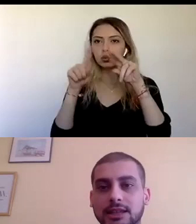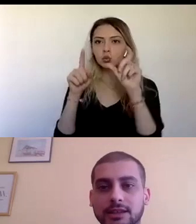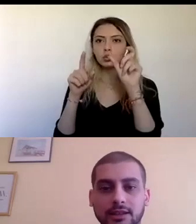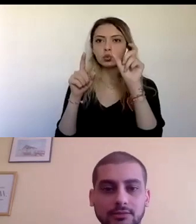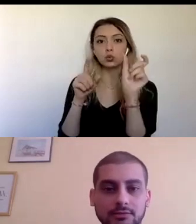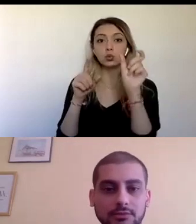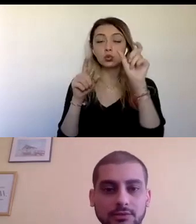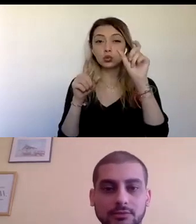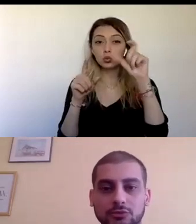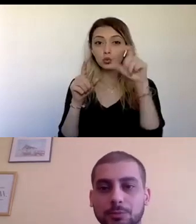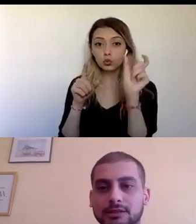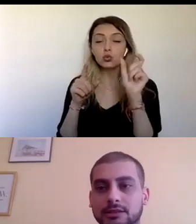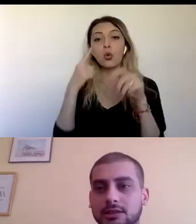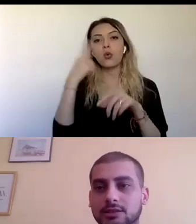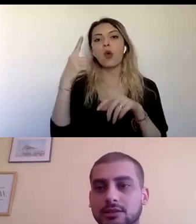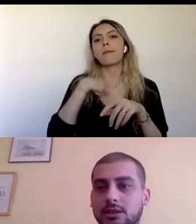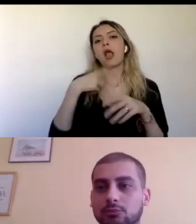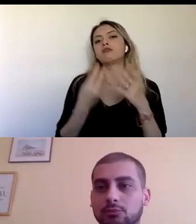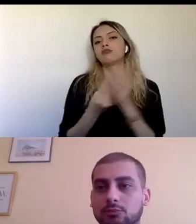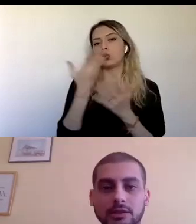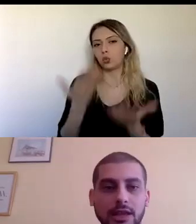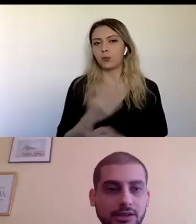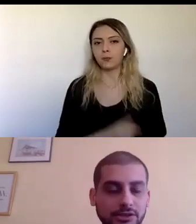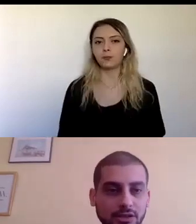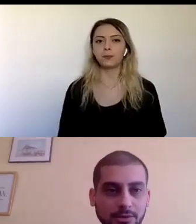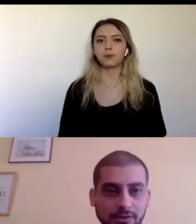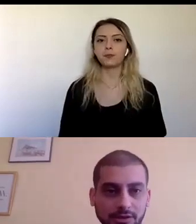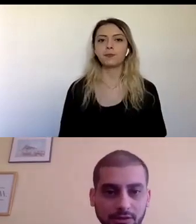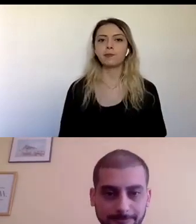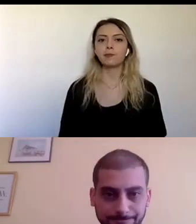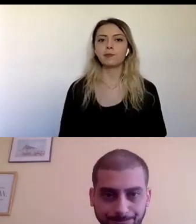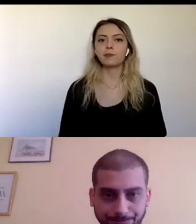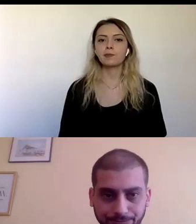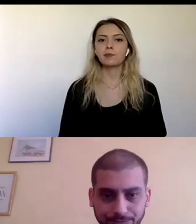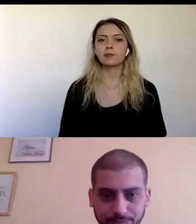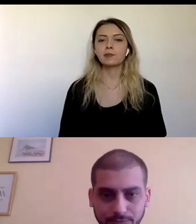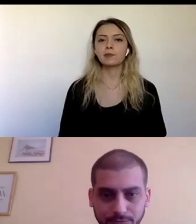gizlilik gerektiren toplantılarını burada gerçekleştirebilirsiniz.